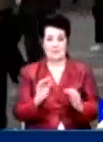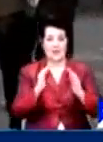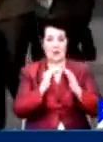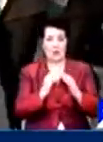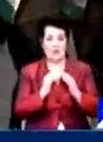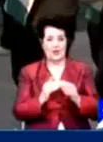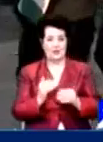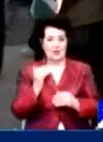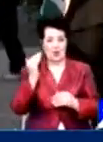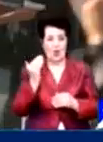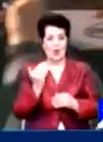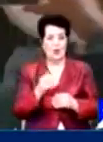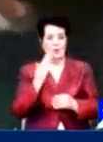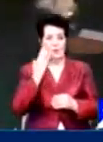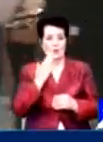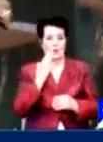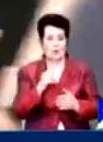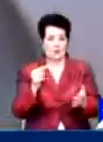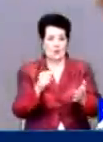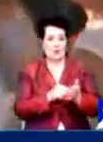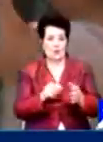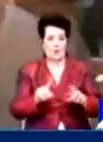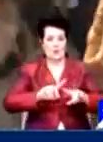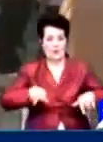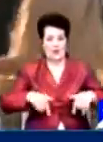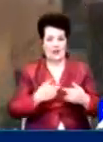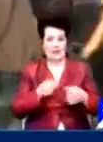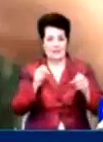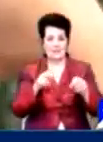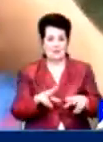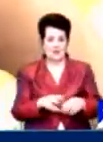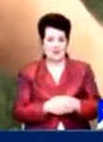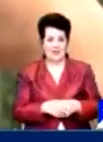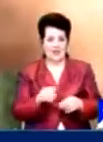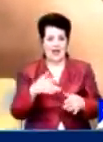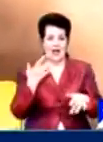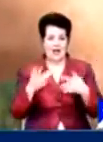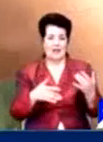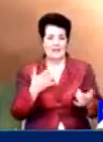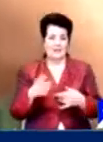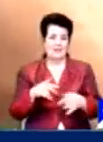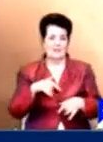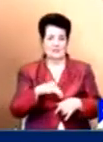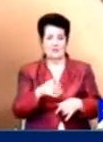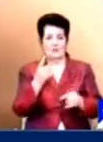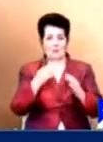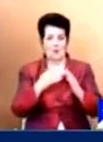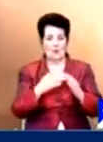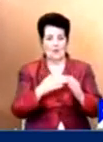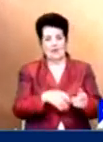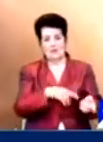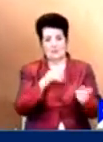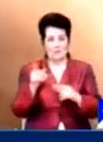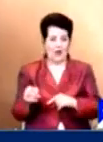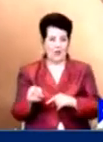acoperișurile Bucureștiului. Punctul zero este creat special pentru BeFit in the Street. Artiștii se vor deplasa de pe un acoperiș pe altul,